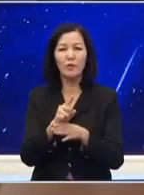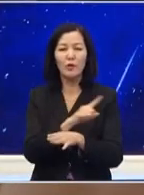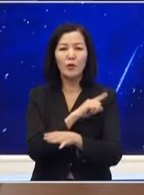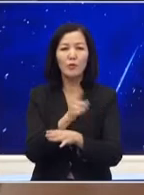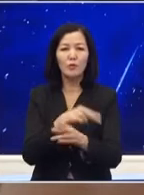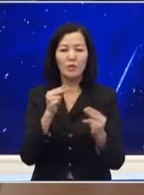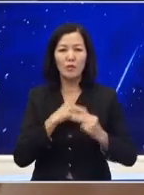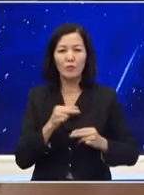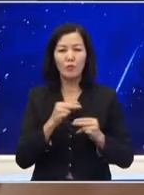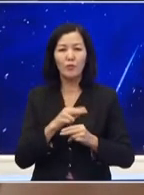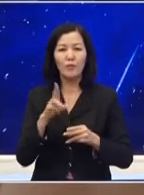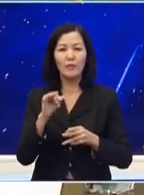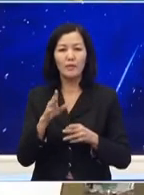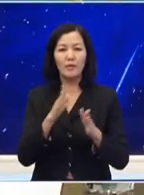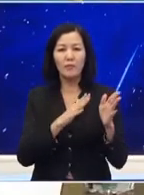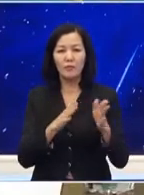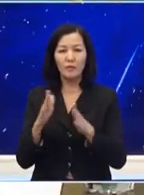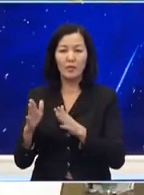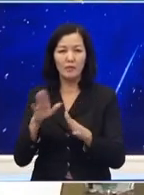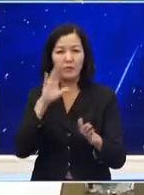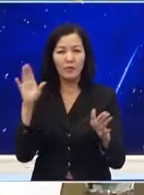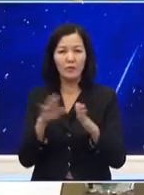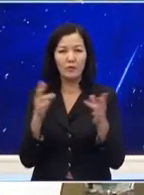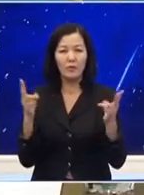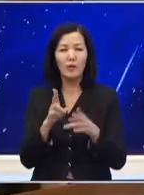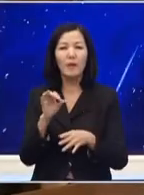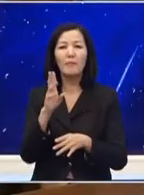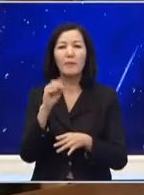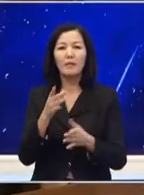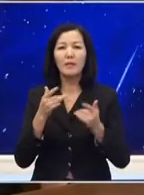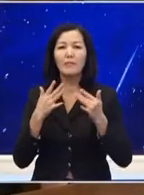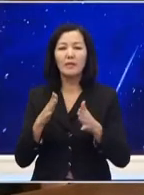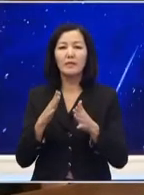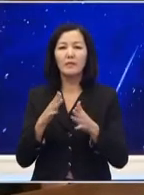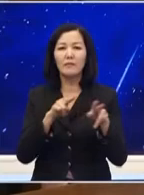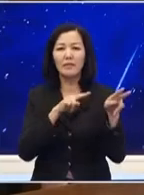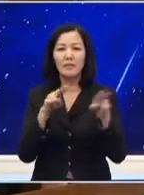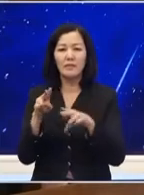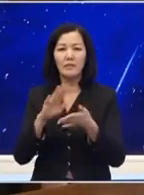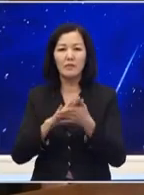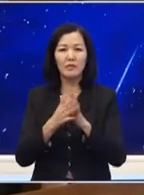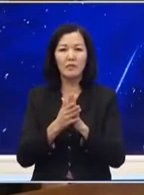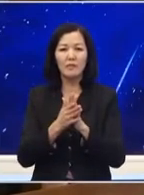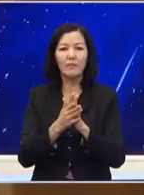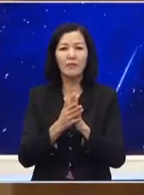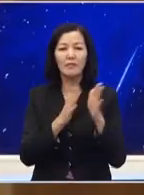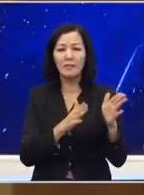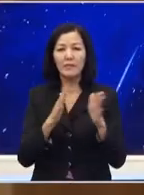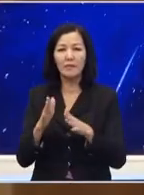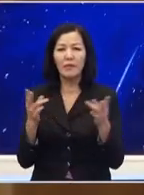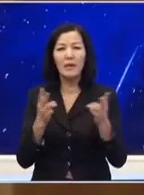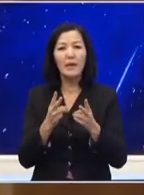лицам усилить работу по соблюдению санитарных норм. Амандык Баталов потребовал отслеживать ситуацию на систематической